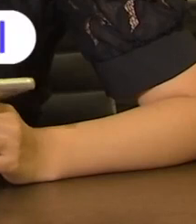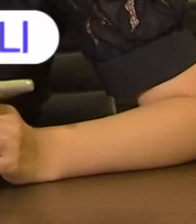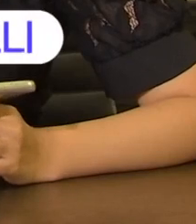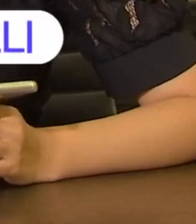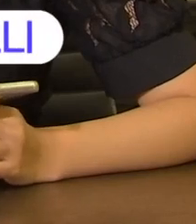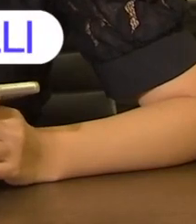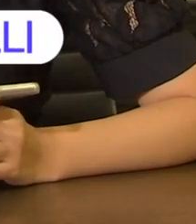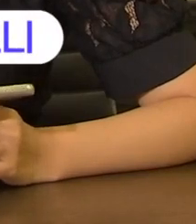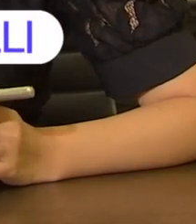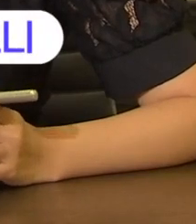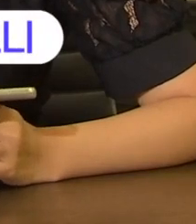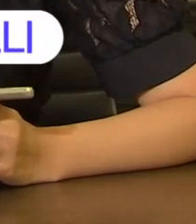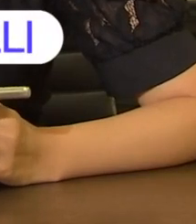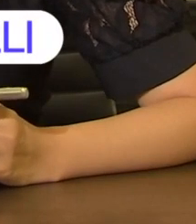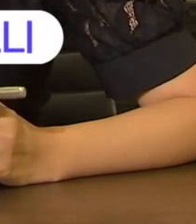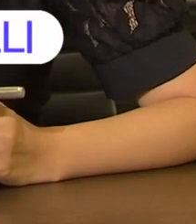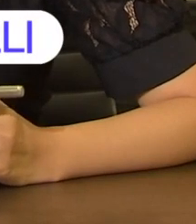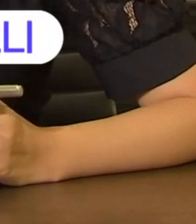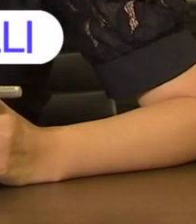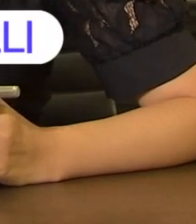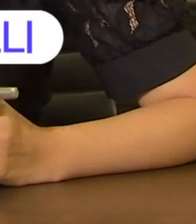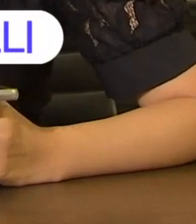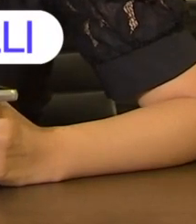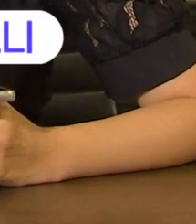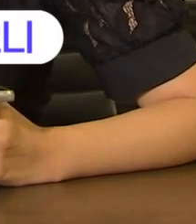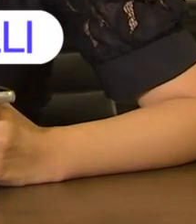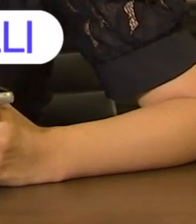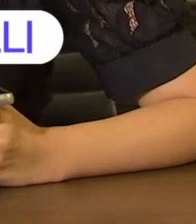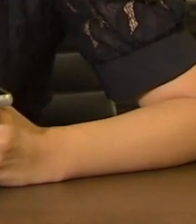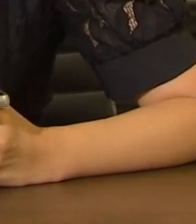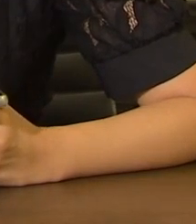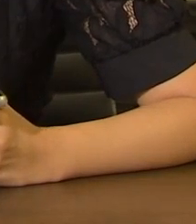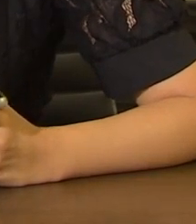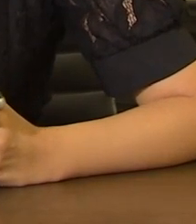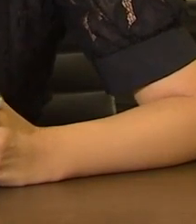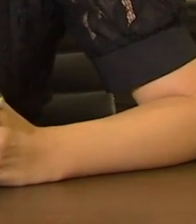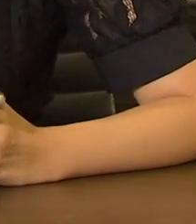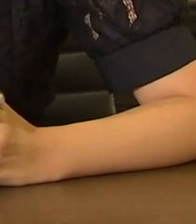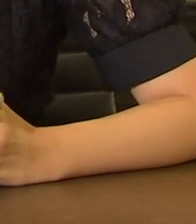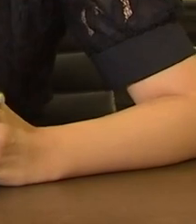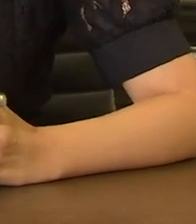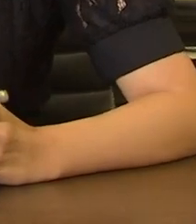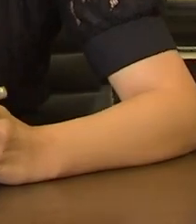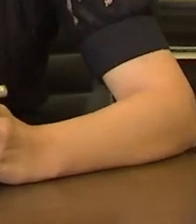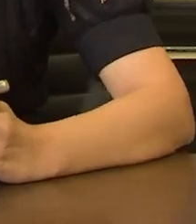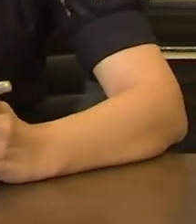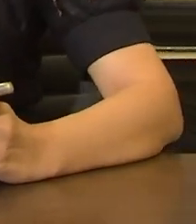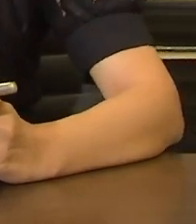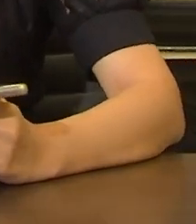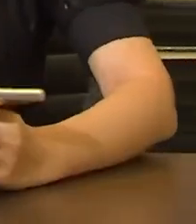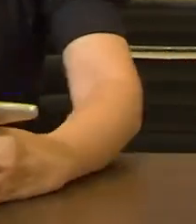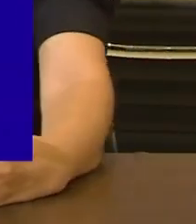이 어플 때문에 AI랑 대화를 하고 소개팅을 하고 연애를 한다? 저는...